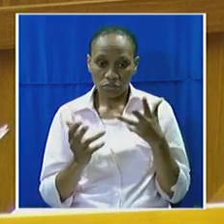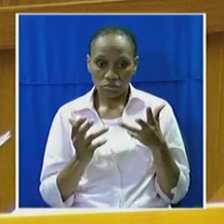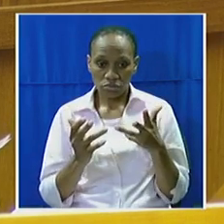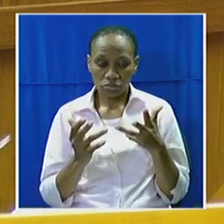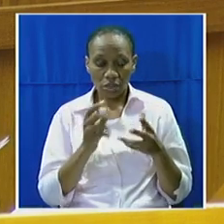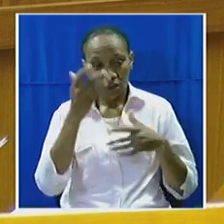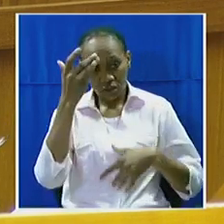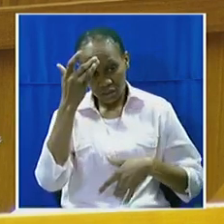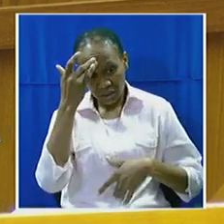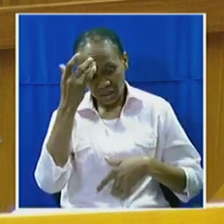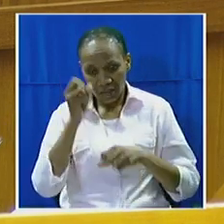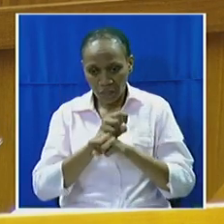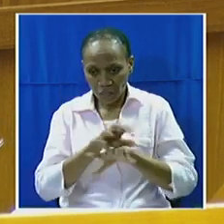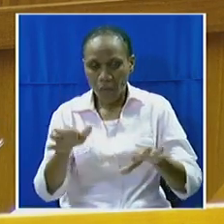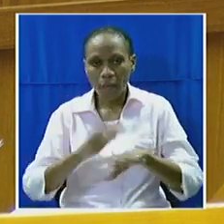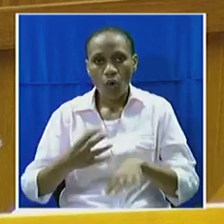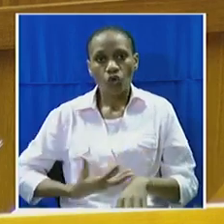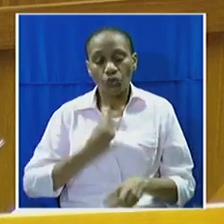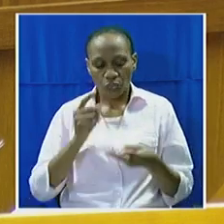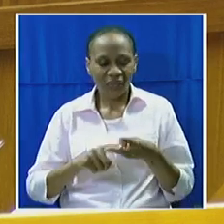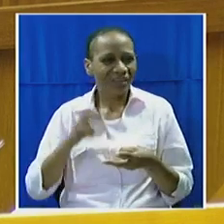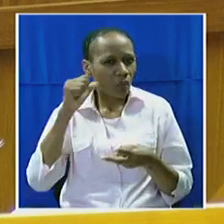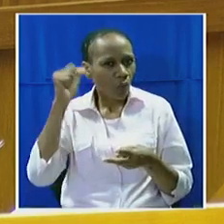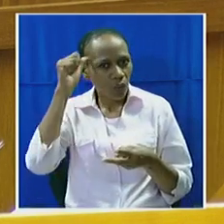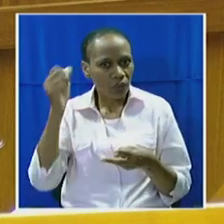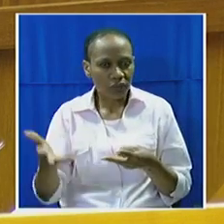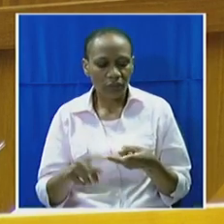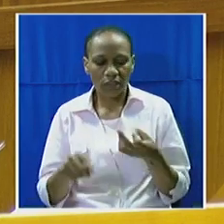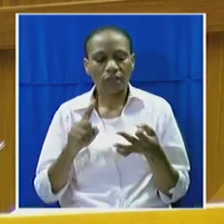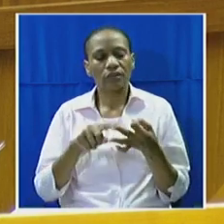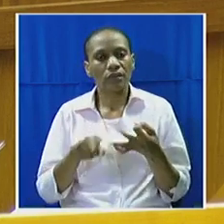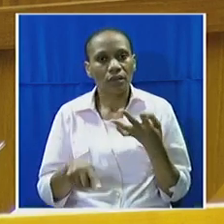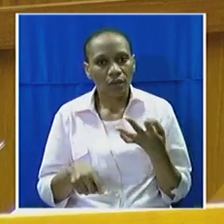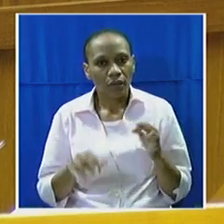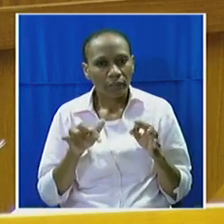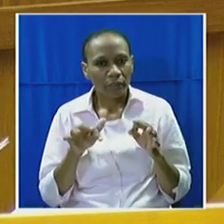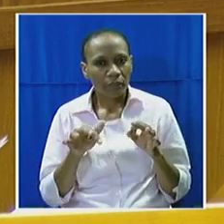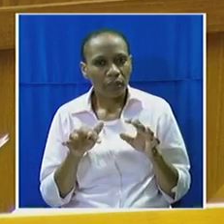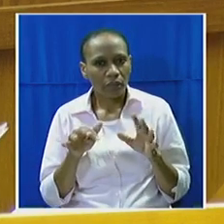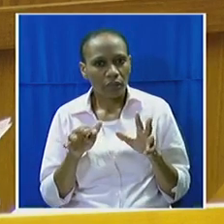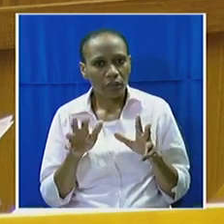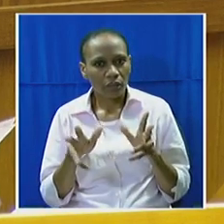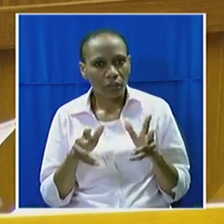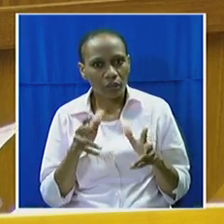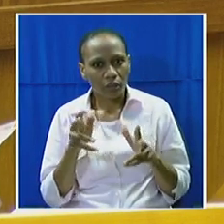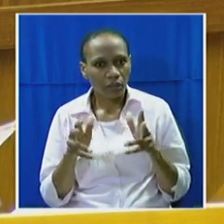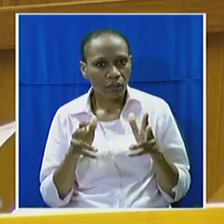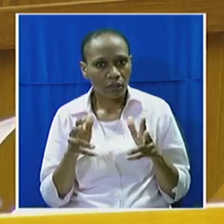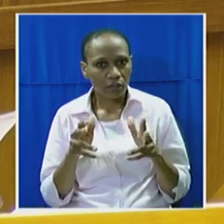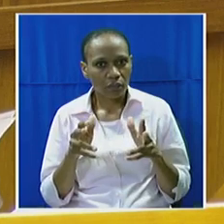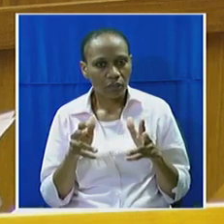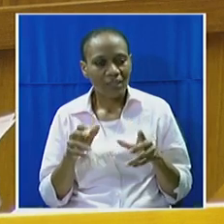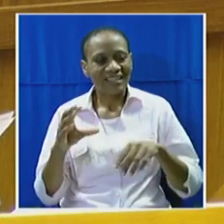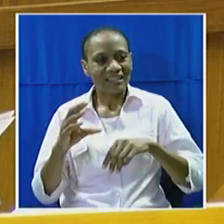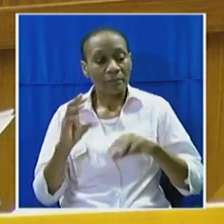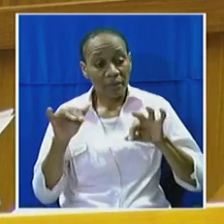kakhulu, nakubantu abanemizimba yabo ebuthaka ngenxa yezifo ezikhona njengo cancer, abadla imishanguzo yezifo njengo HIV, abangena